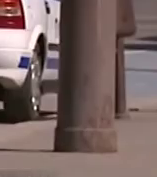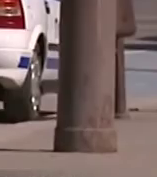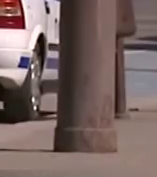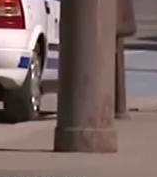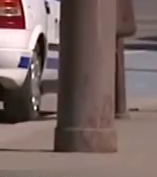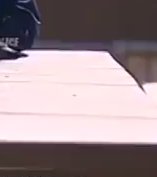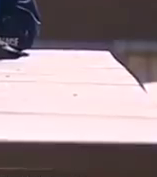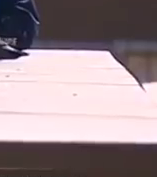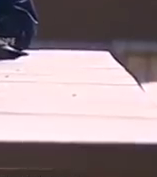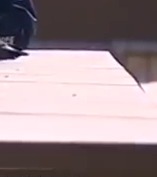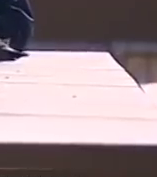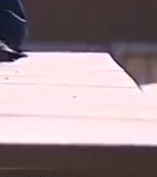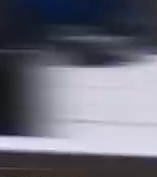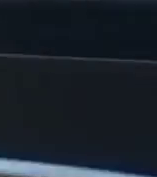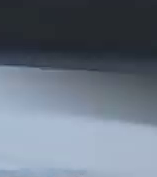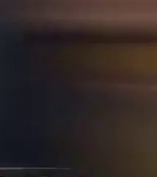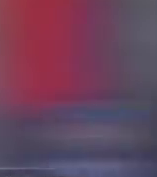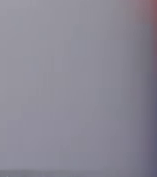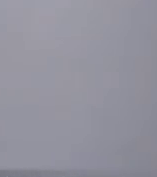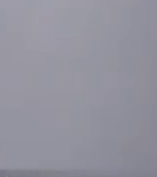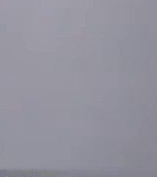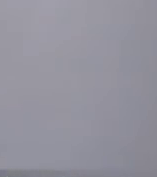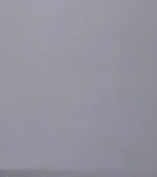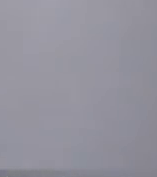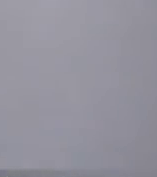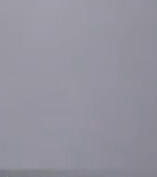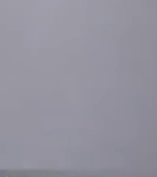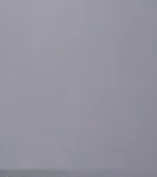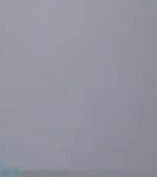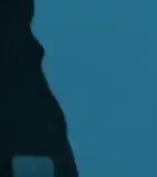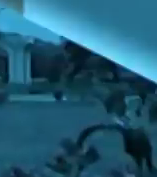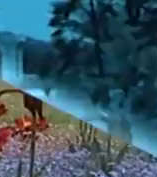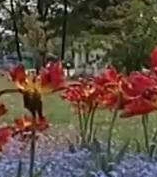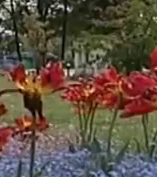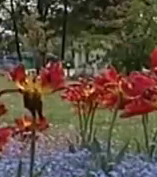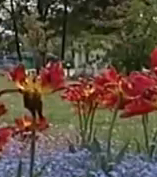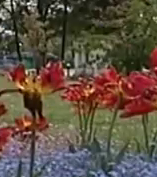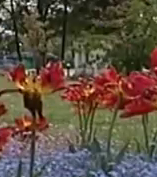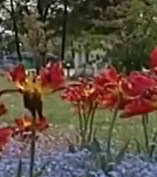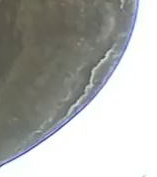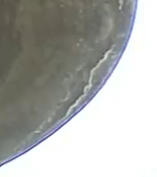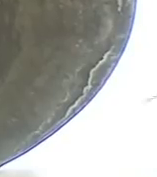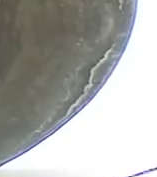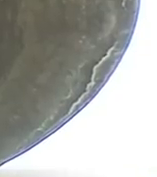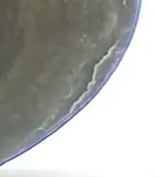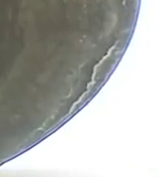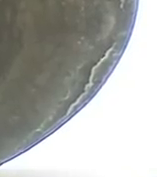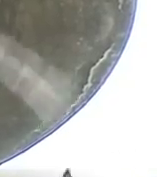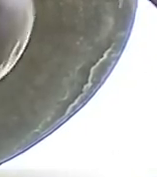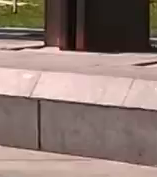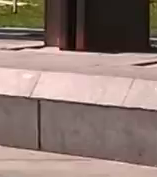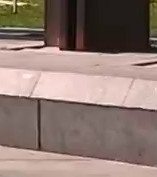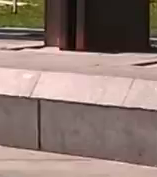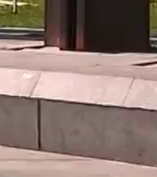Предпазните маски стават задължителни. Ако няма маска, може да сложи шал. Властта затяга мерките за Цветница